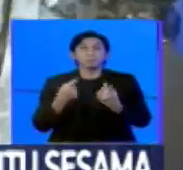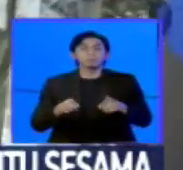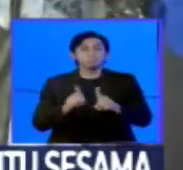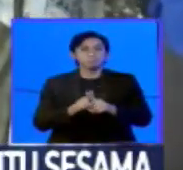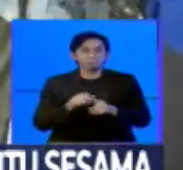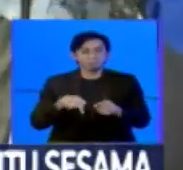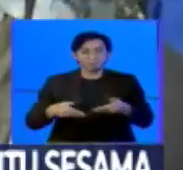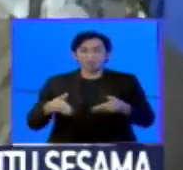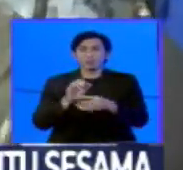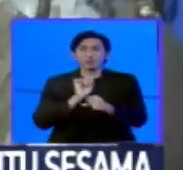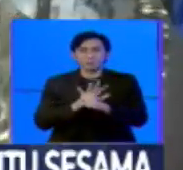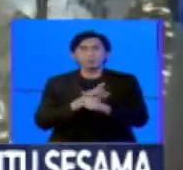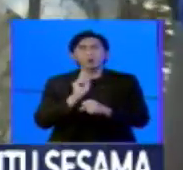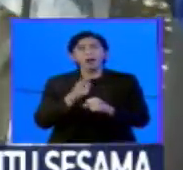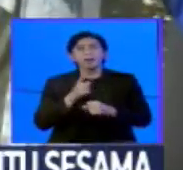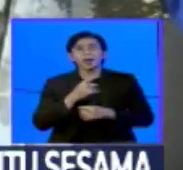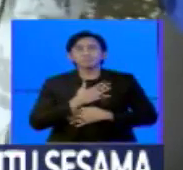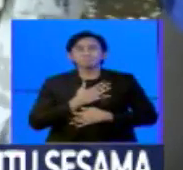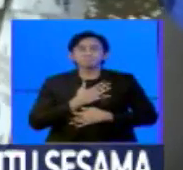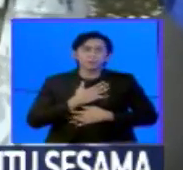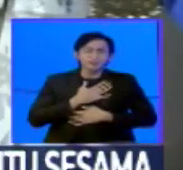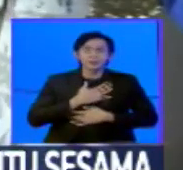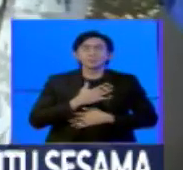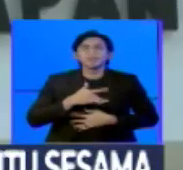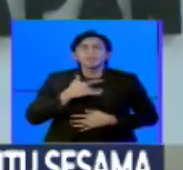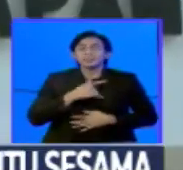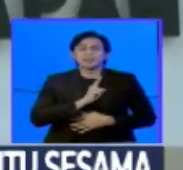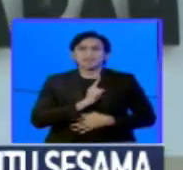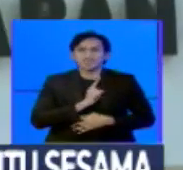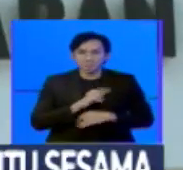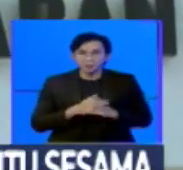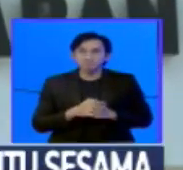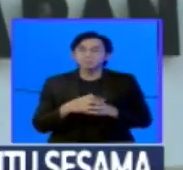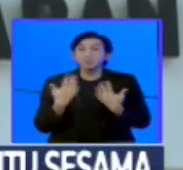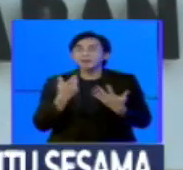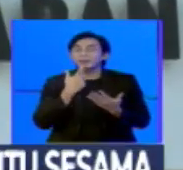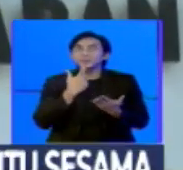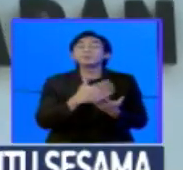tersendiri, khususnya dalam meningkatkan kepedulian terhadap sesama di tengah situasi sulit pandemi